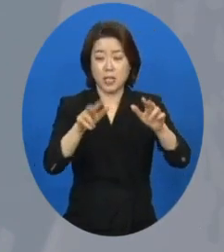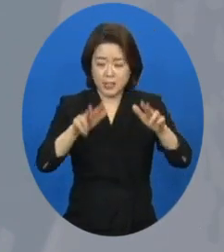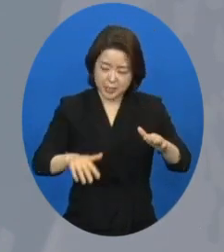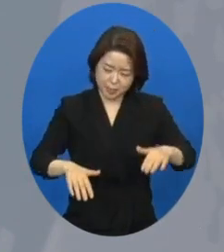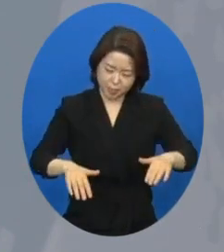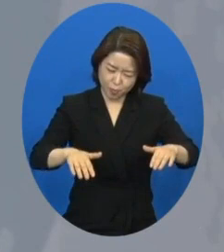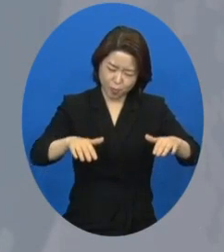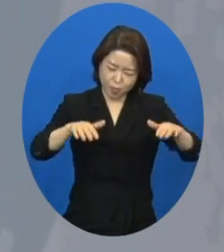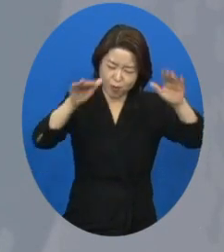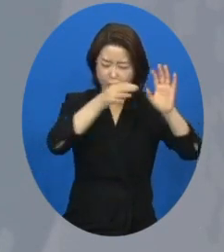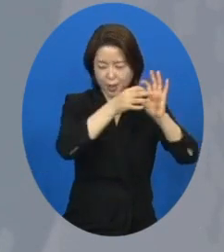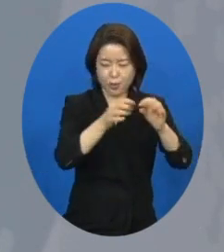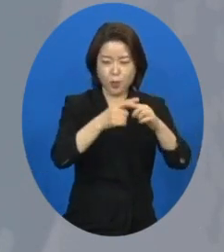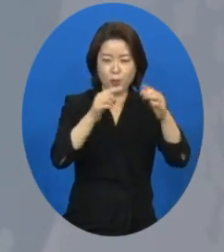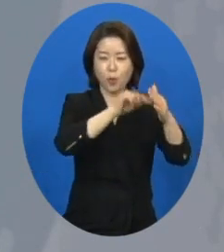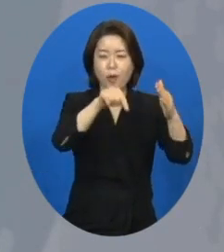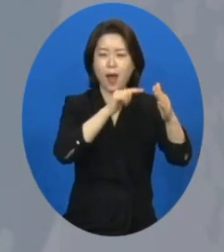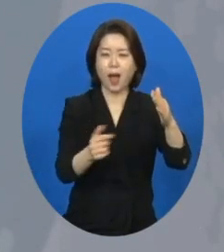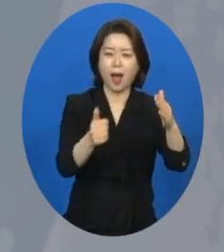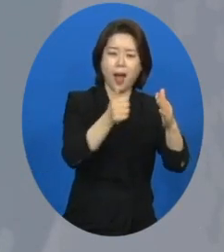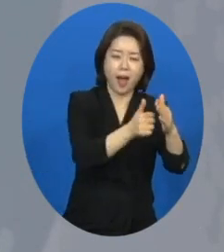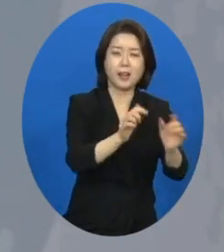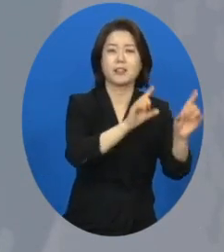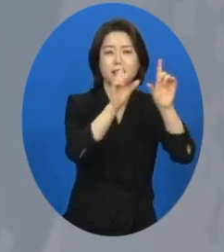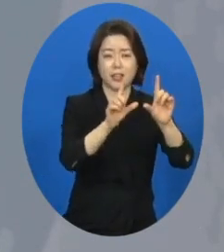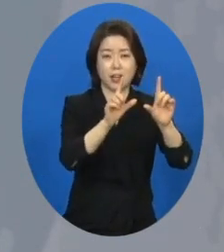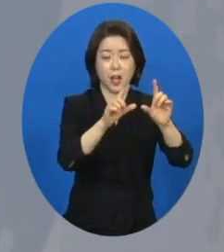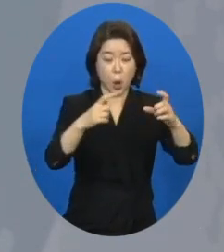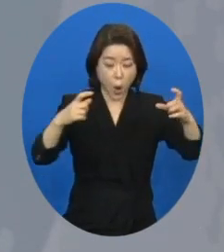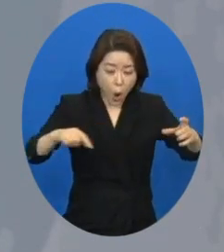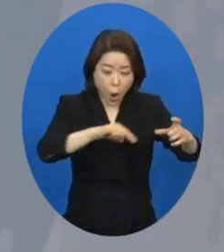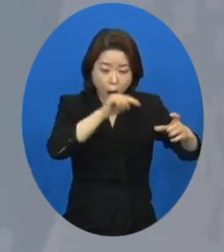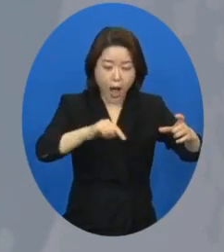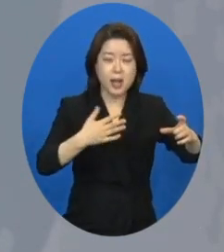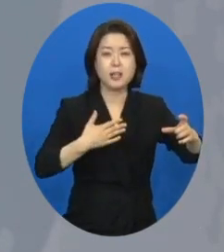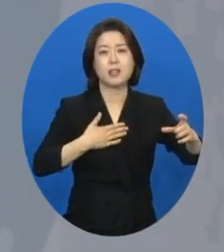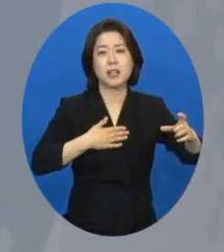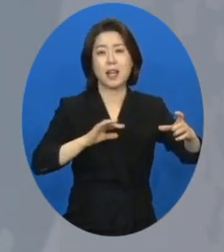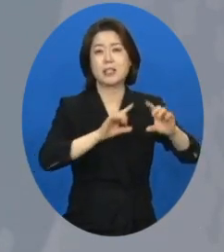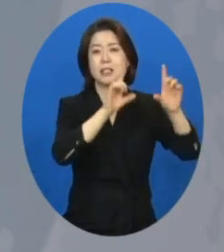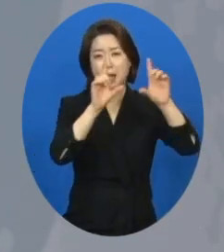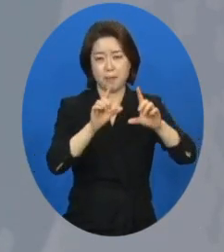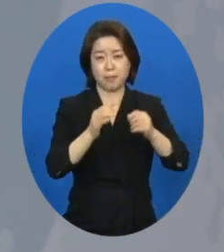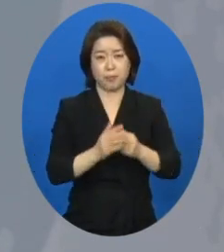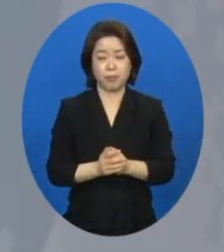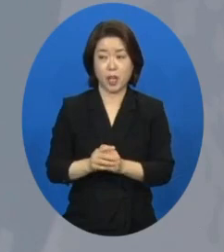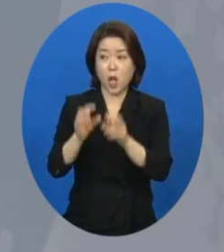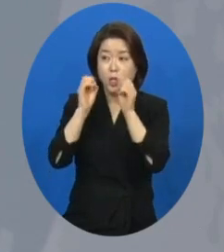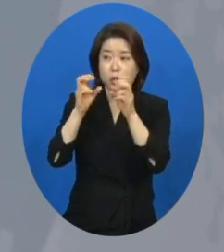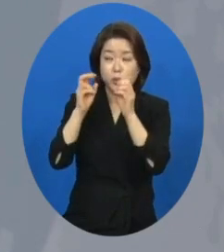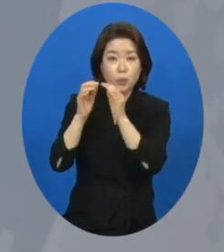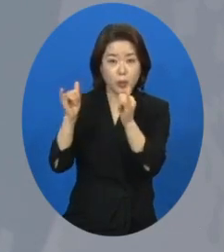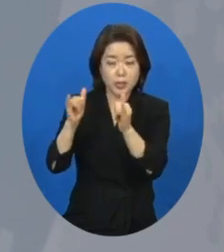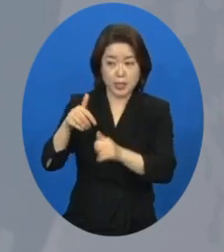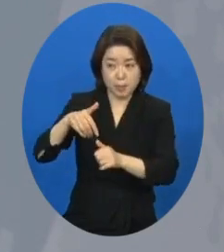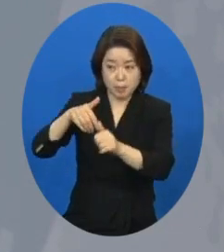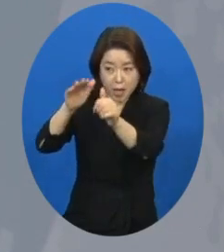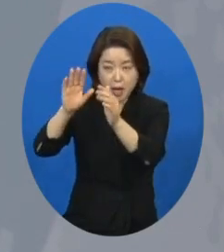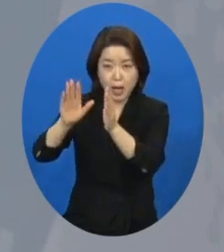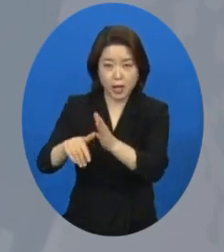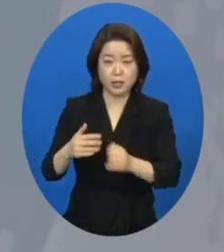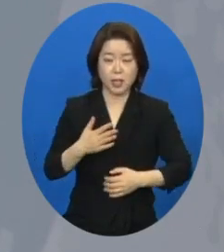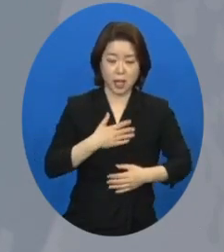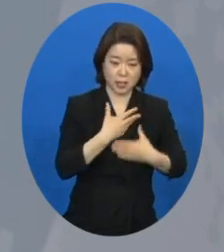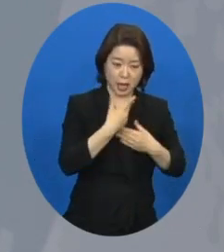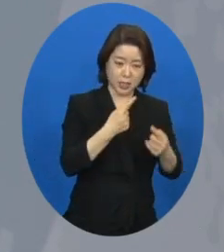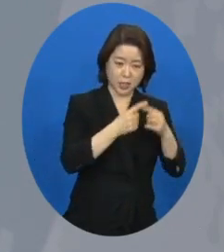살았어요. 제 삶의 영역은 교회였습니다. 선교사님들을 파송할 때마다 저는 안전한 교회